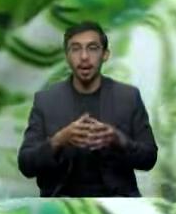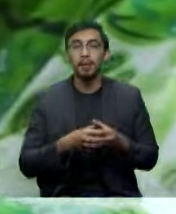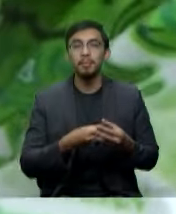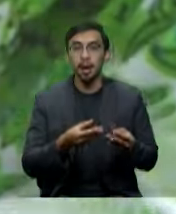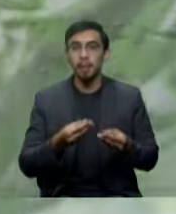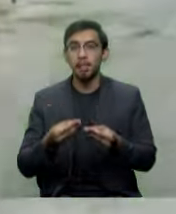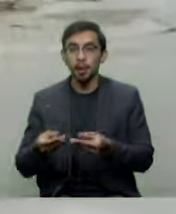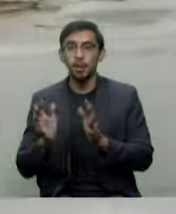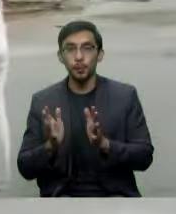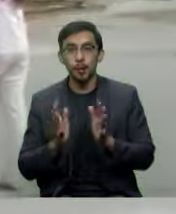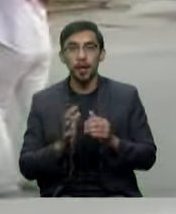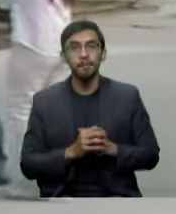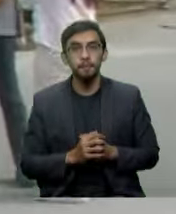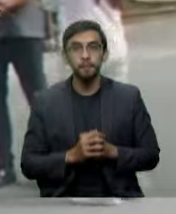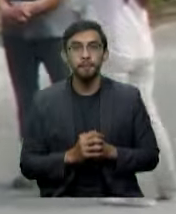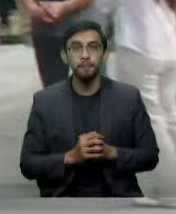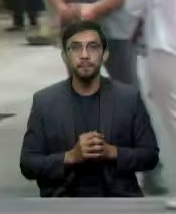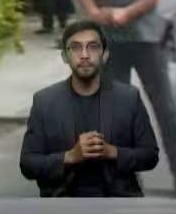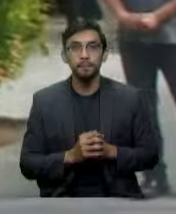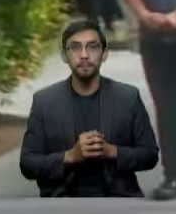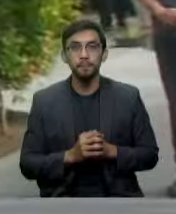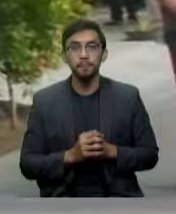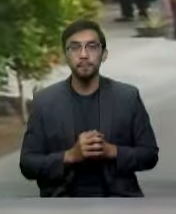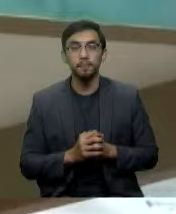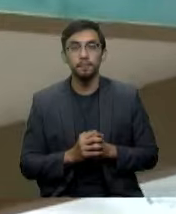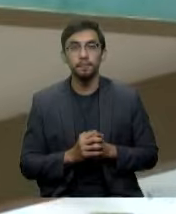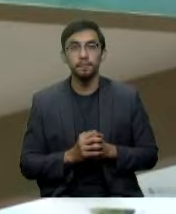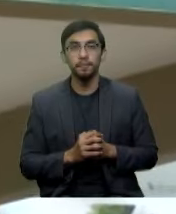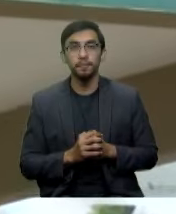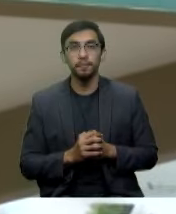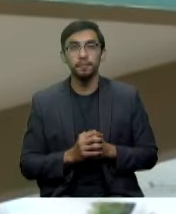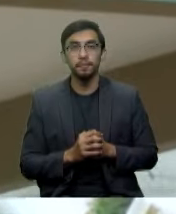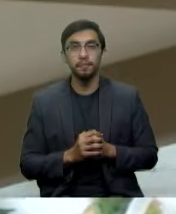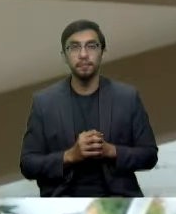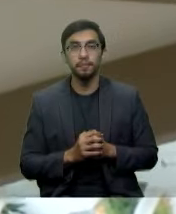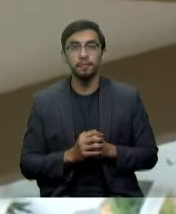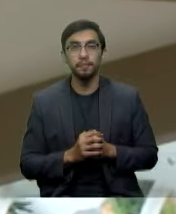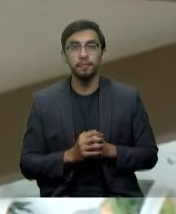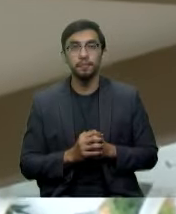Dari Jakarta, Jessica Winoto, Rizky Solehudin, iNews melaporkan.